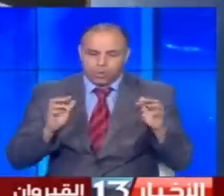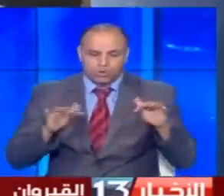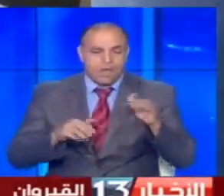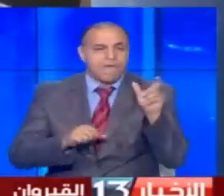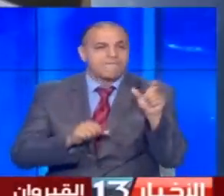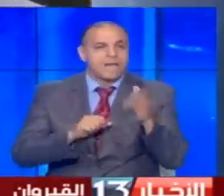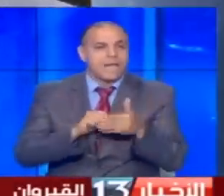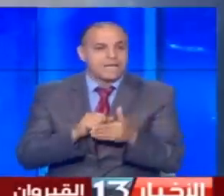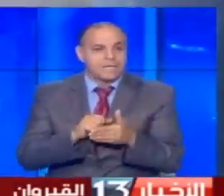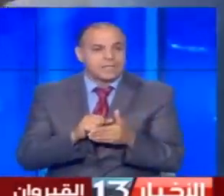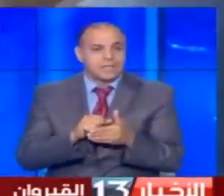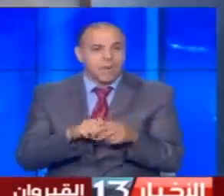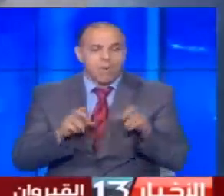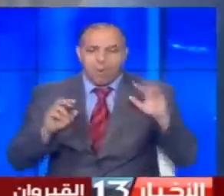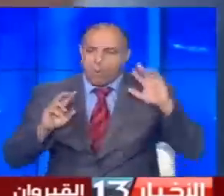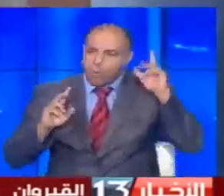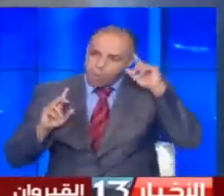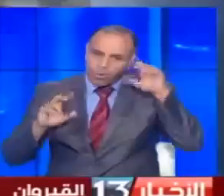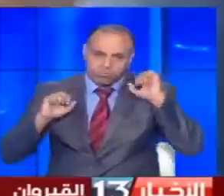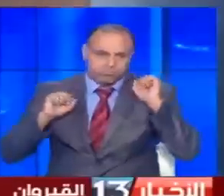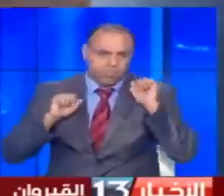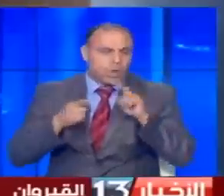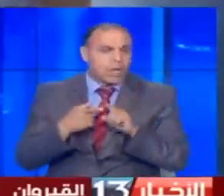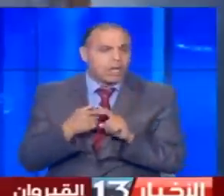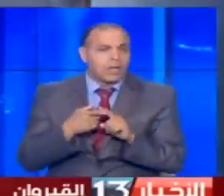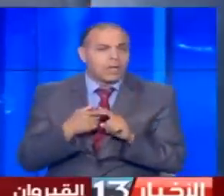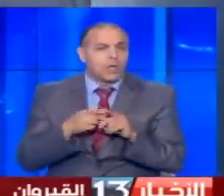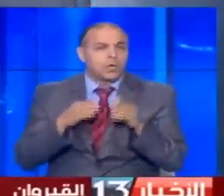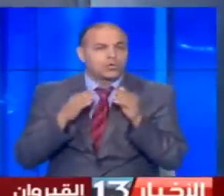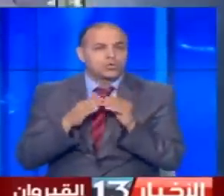في وقفه احتجاجيه تطالب